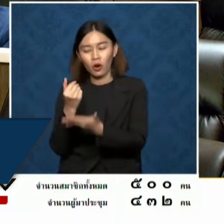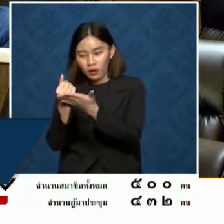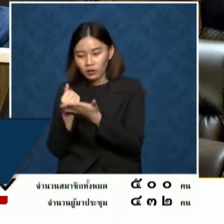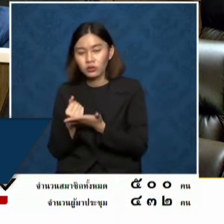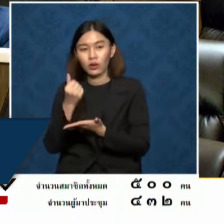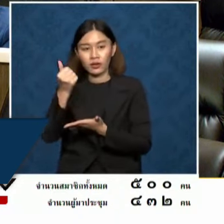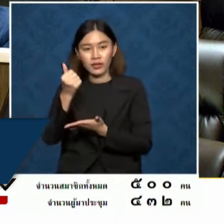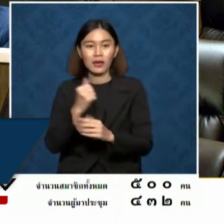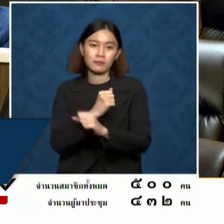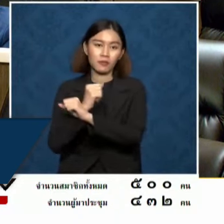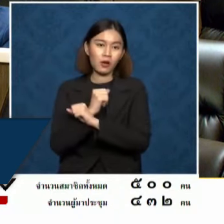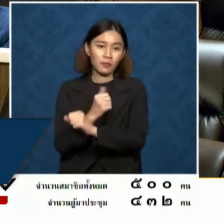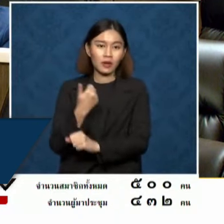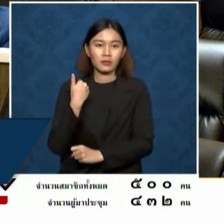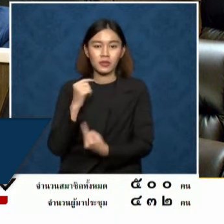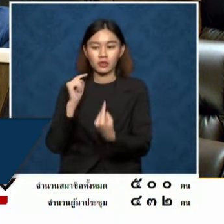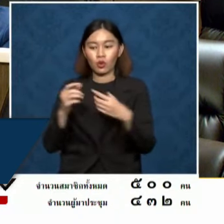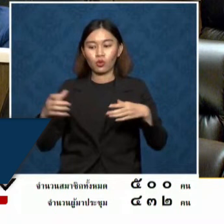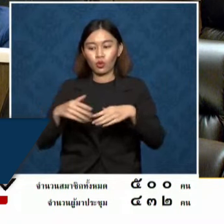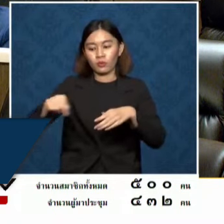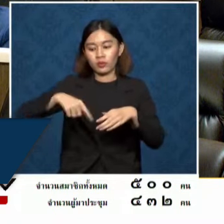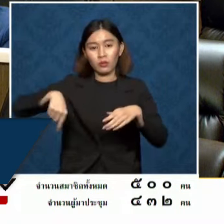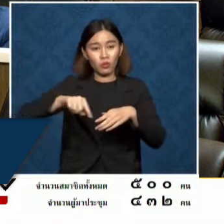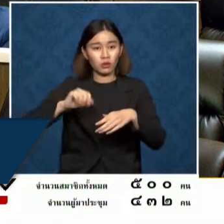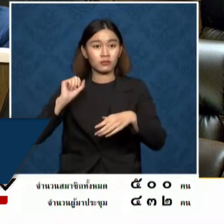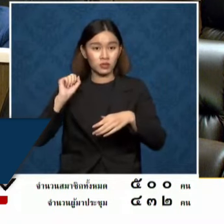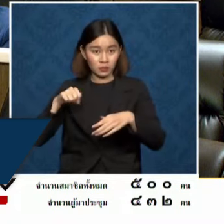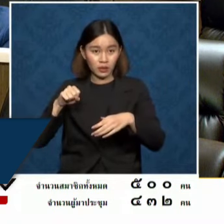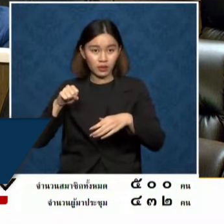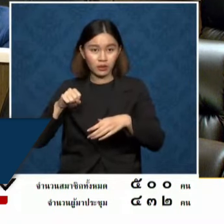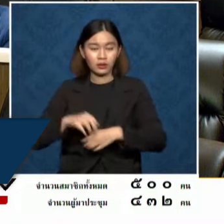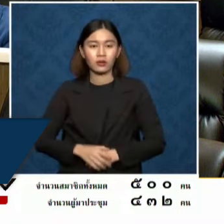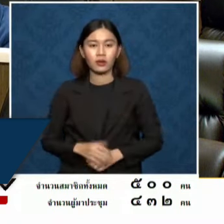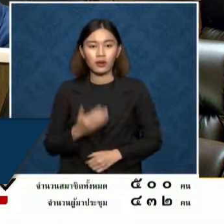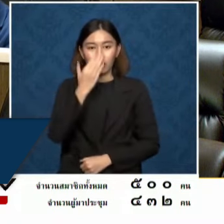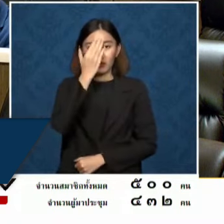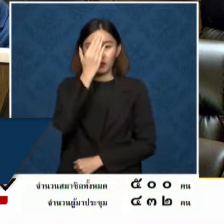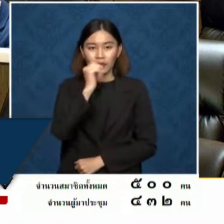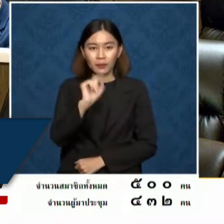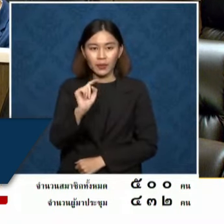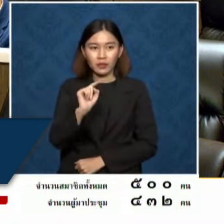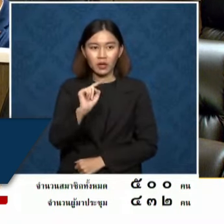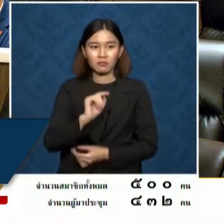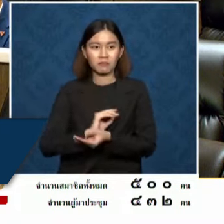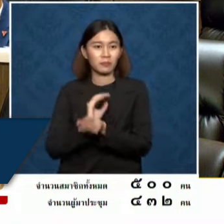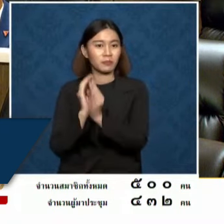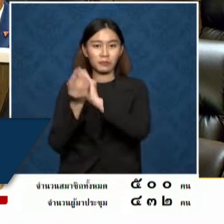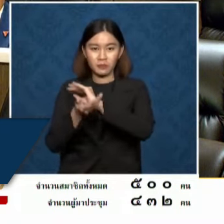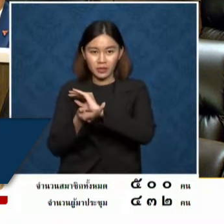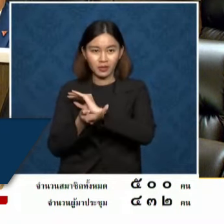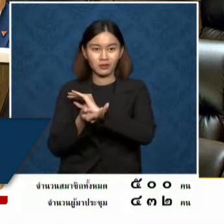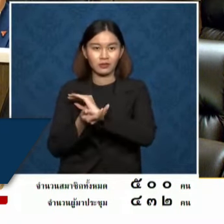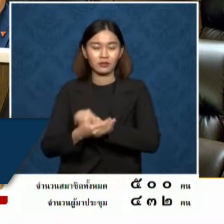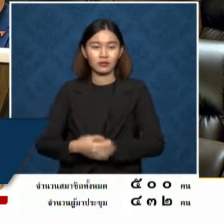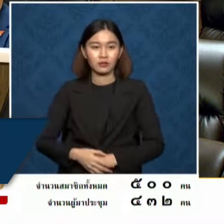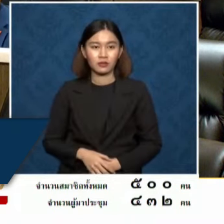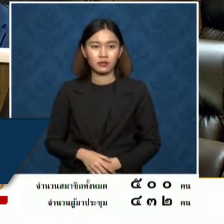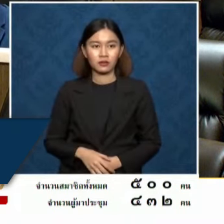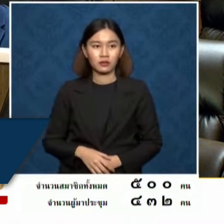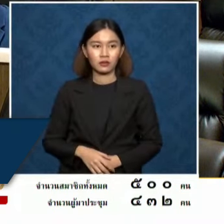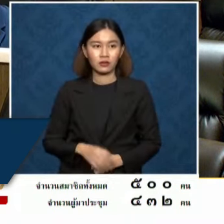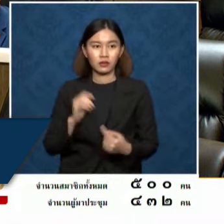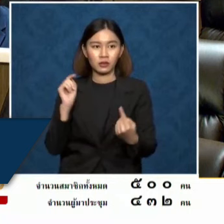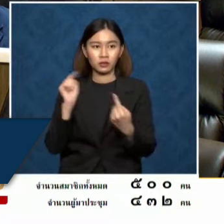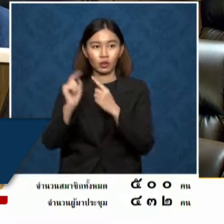ควรจะเป็นที่ปลอดภัยของพวกเขาไม่ใช่หรือแล้วทำไมมันกลับตาลปัดไปหมดครับ